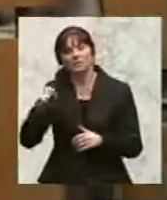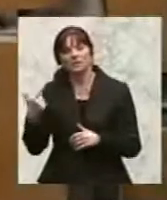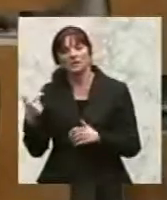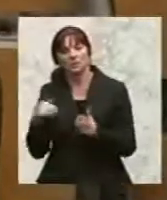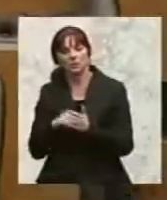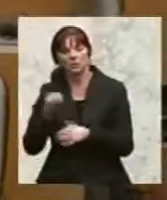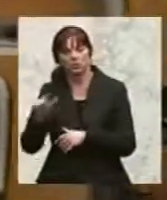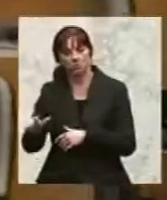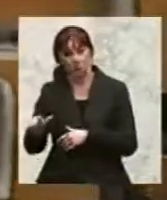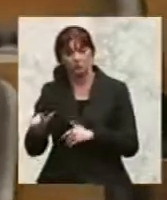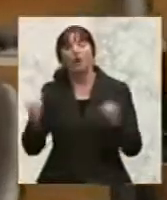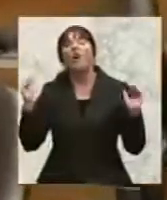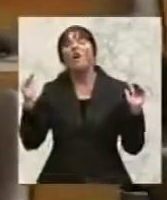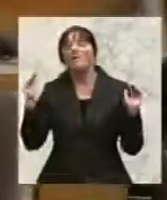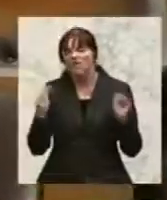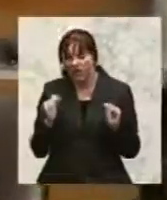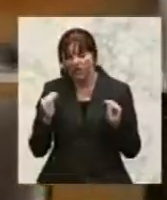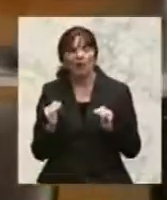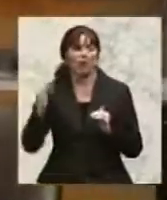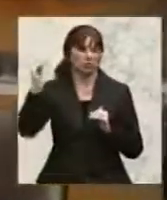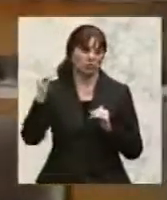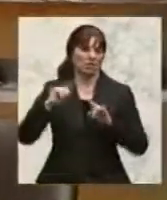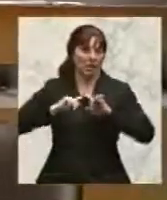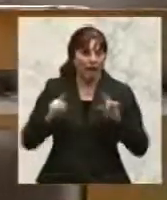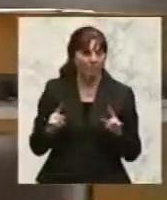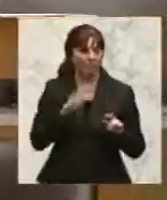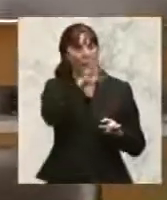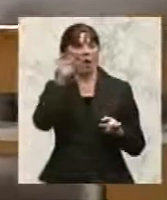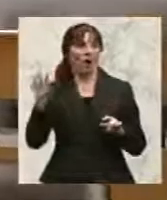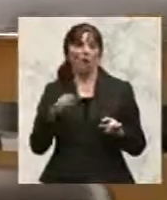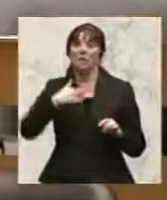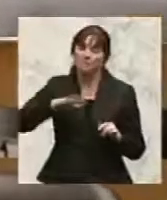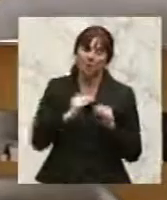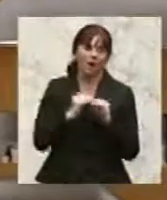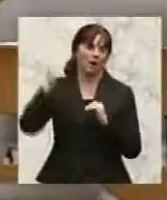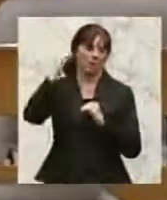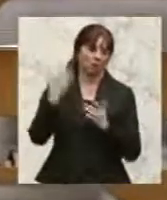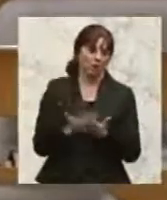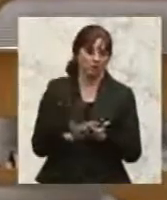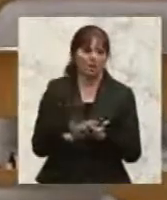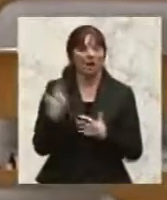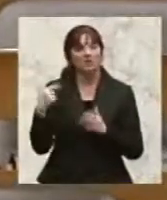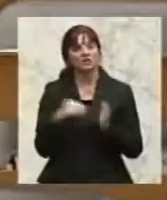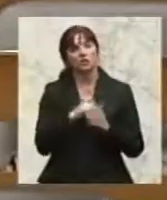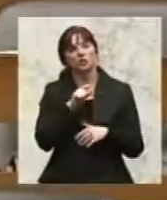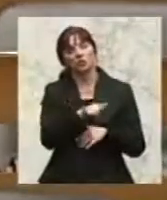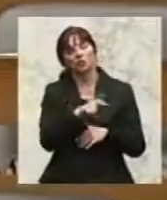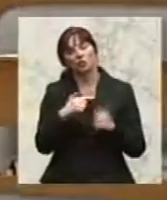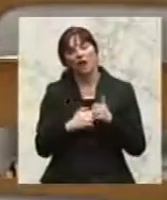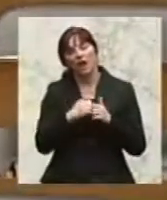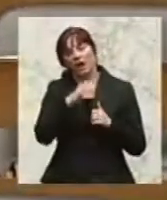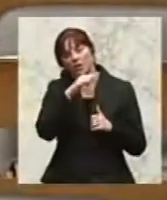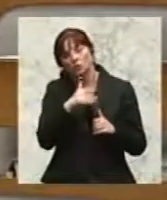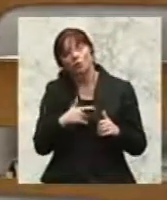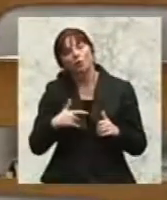weitaus geringeren Ausmaß gestiegen als bei allen anderen Organen. Allein 2012 musste der Rechnungshof nach dem